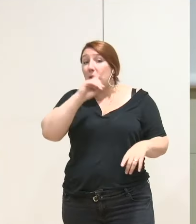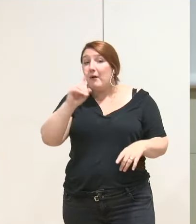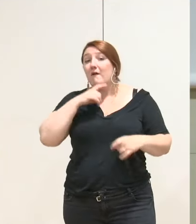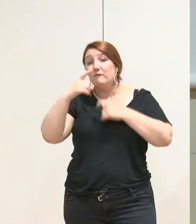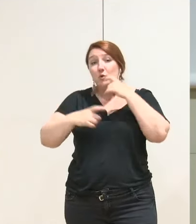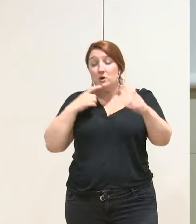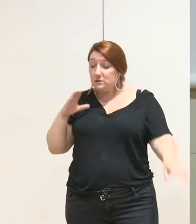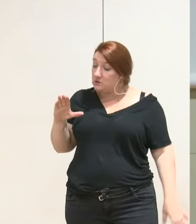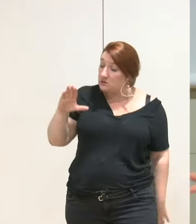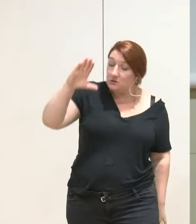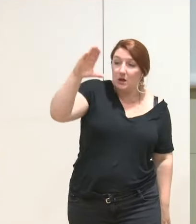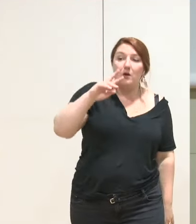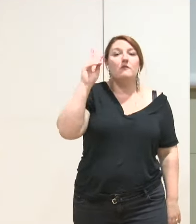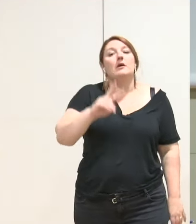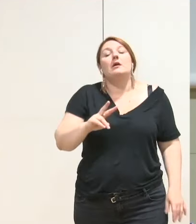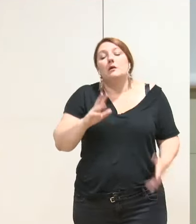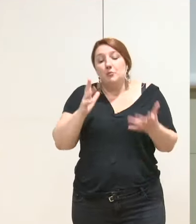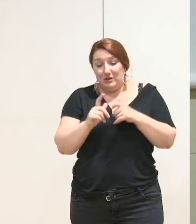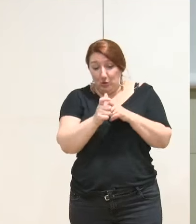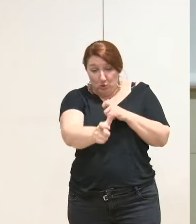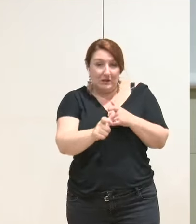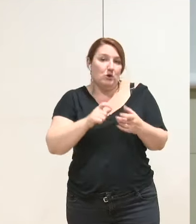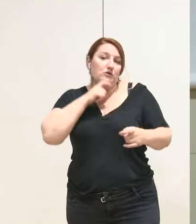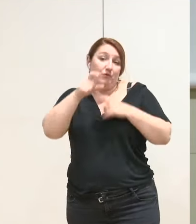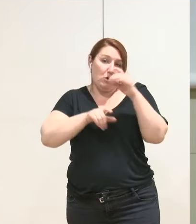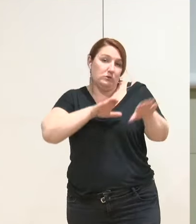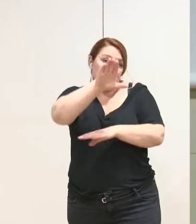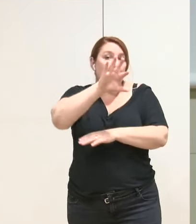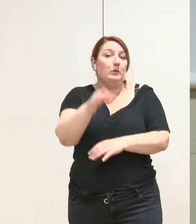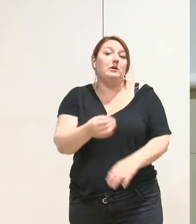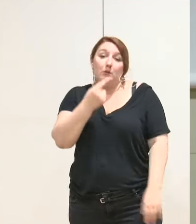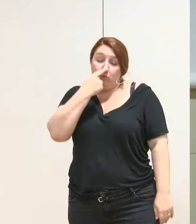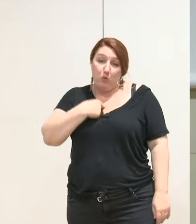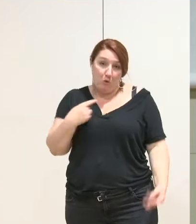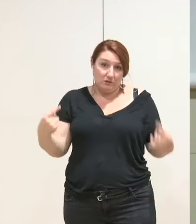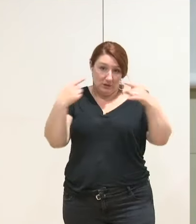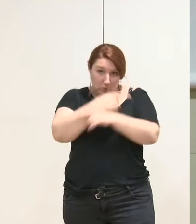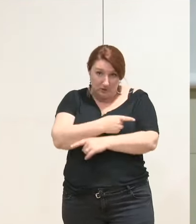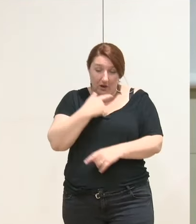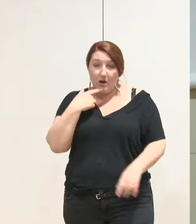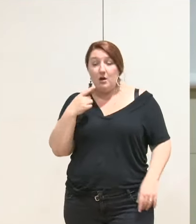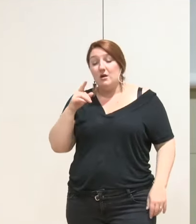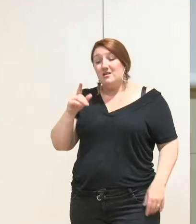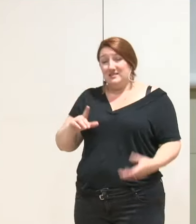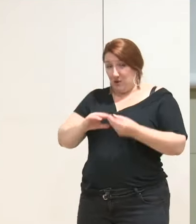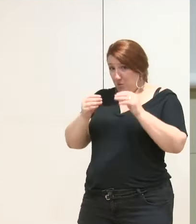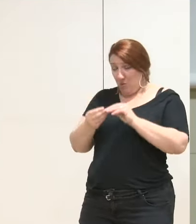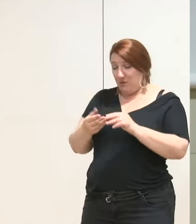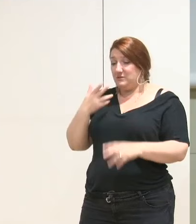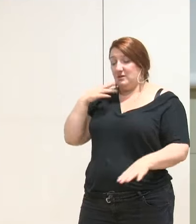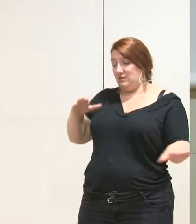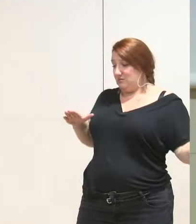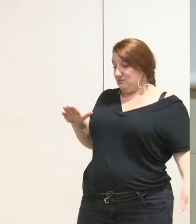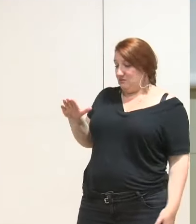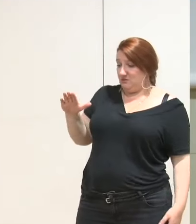violence moi alors les conséquences peut-être sont les mêmes mais moi je préfère parler d'une montée de l'anomie et c'est sans doute ça qui explique un certain